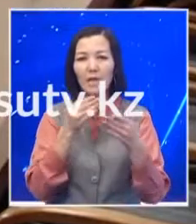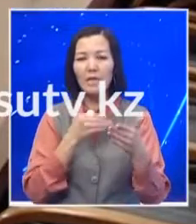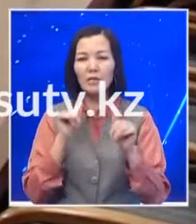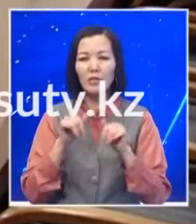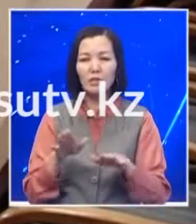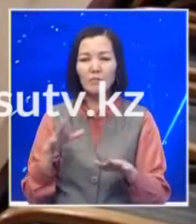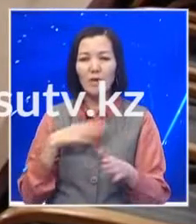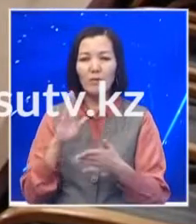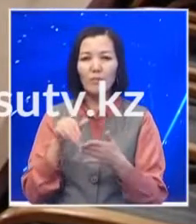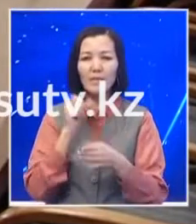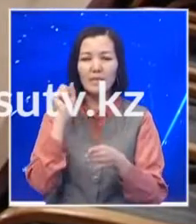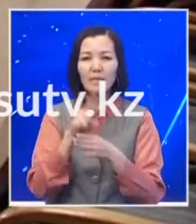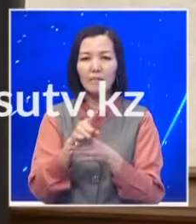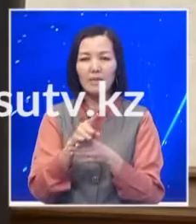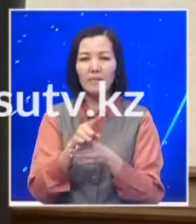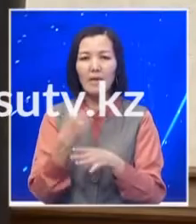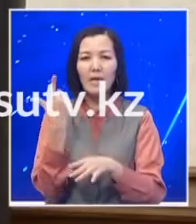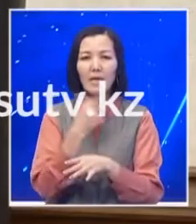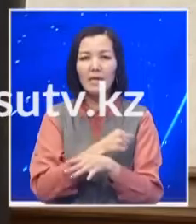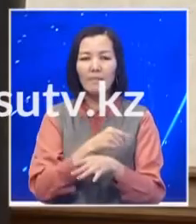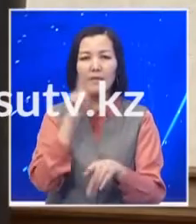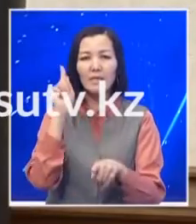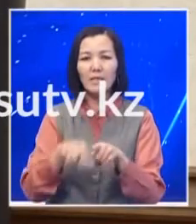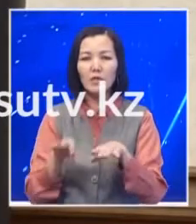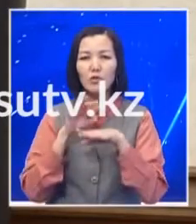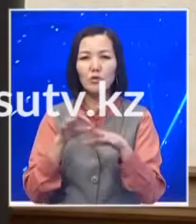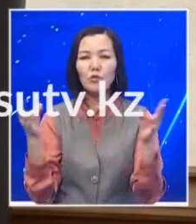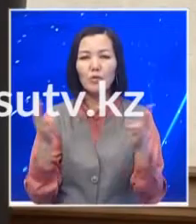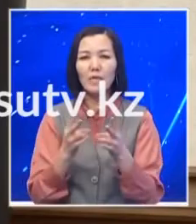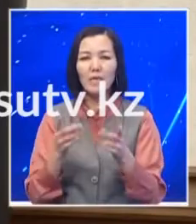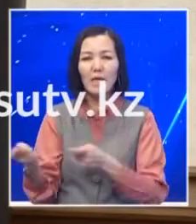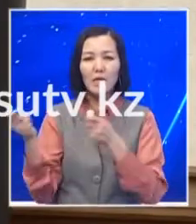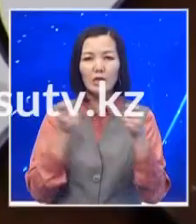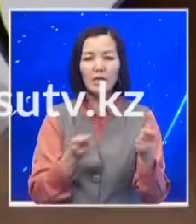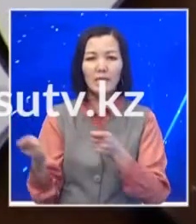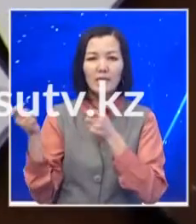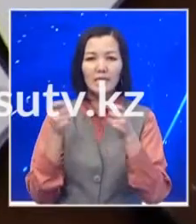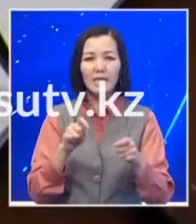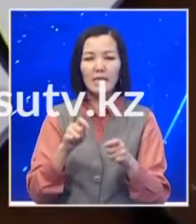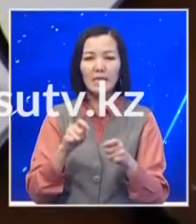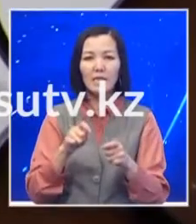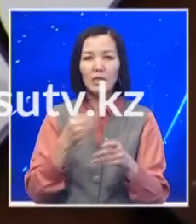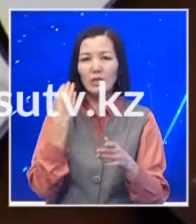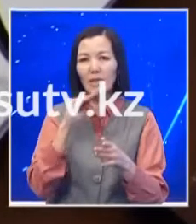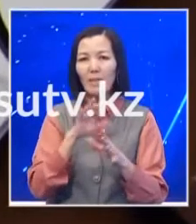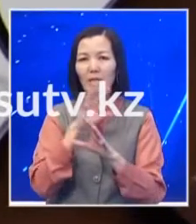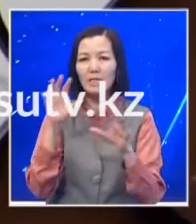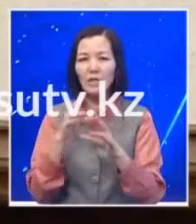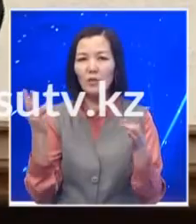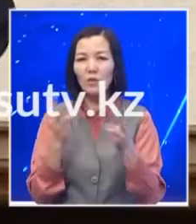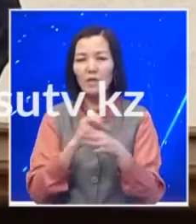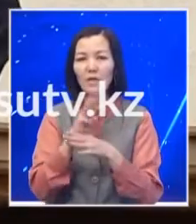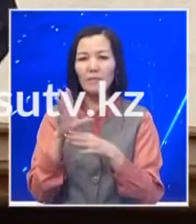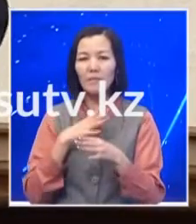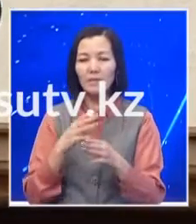қабылдау. Басты тапсырманың бірі екпе үрдісін жеделдету, жеткізілер вакциналарды сапалы сақтауды қамтамасыз ету.